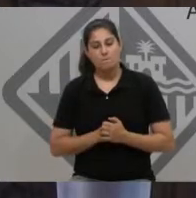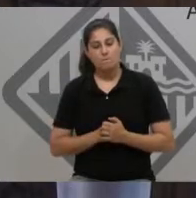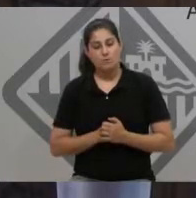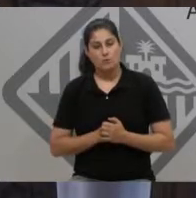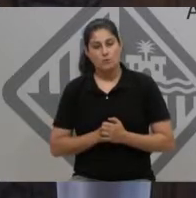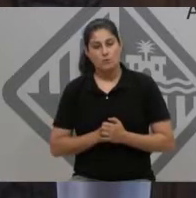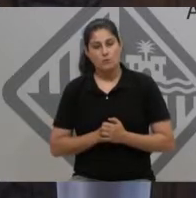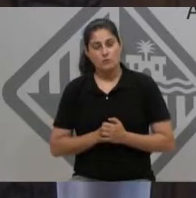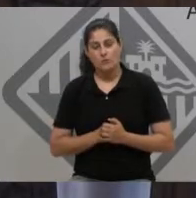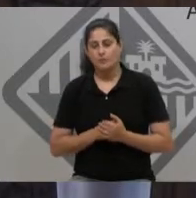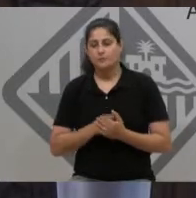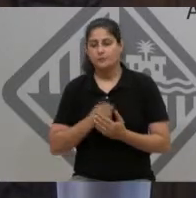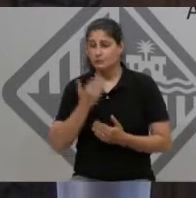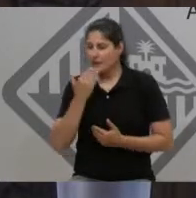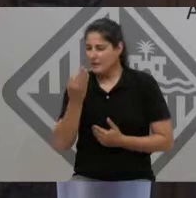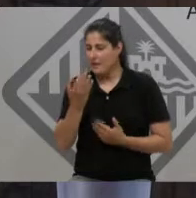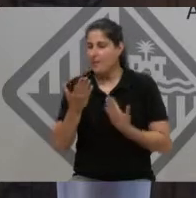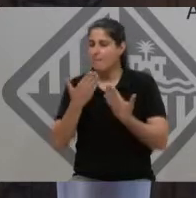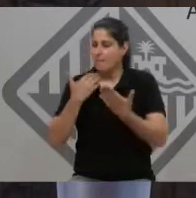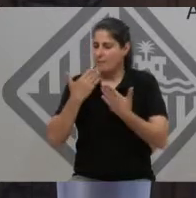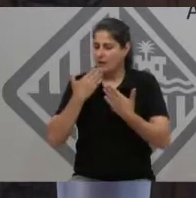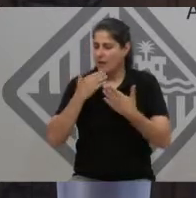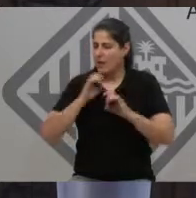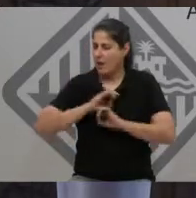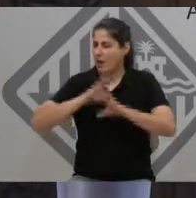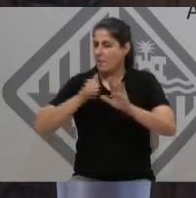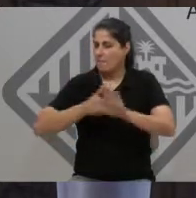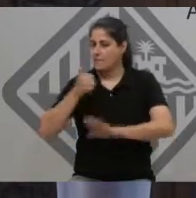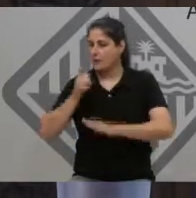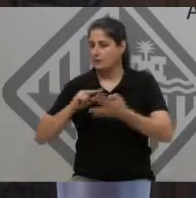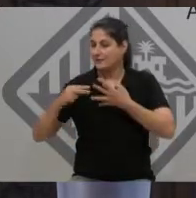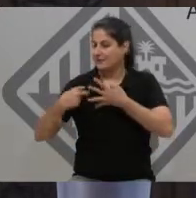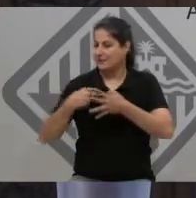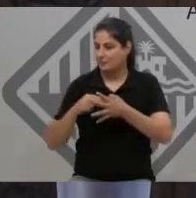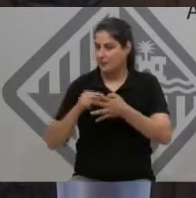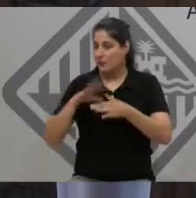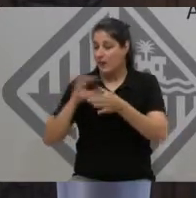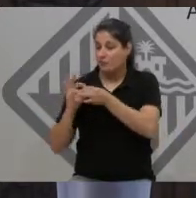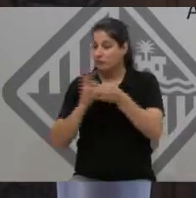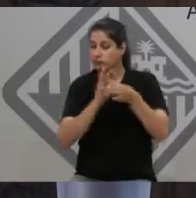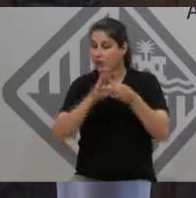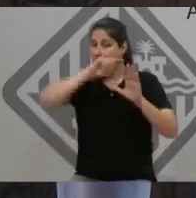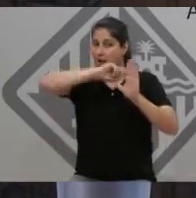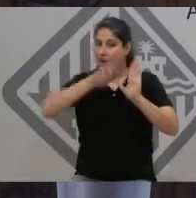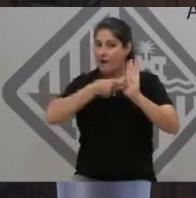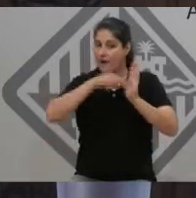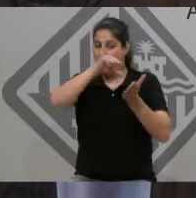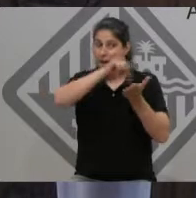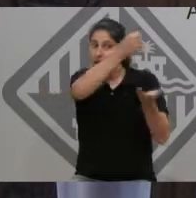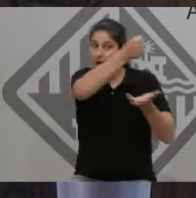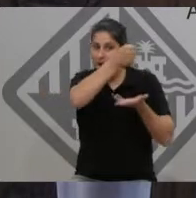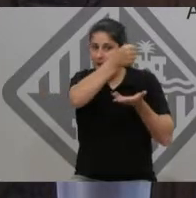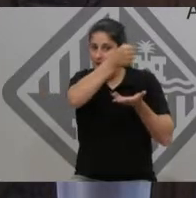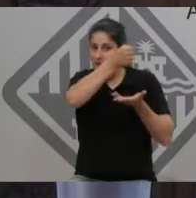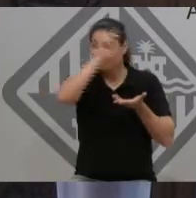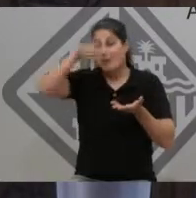aquestes discussions siguin més clares, més transparents en matèria de llei de capitalitat i de la recaptació dels